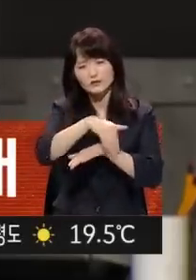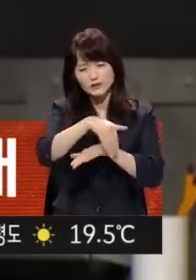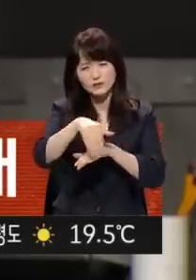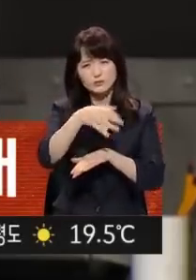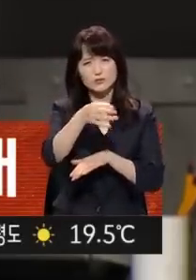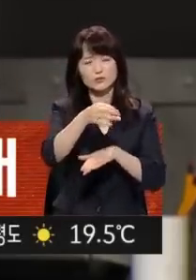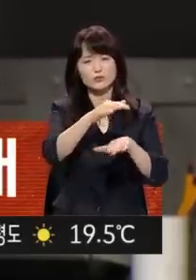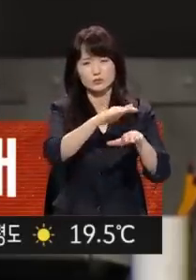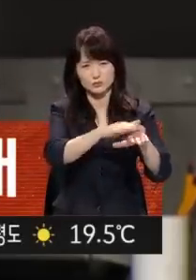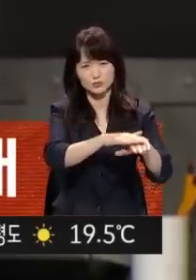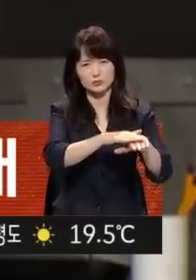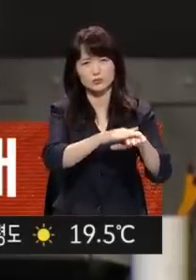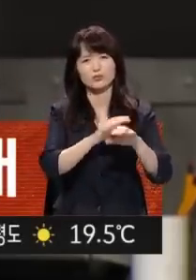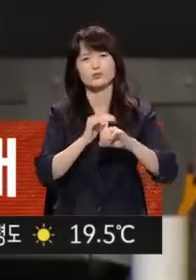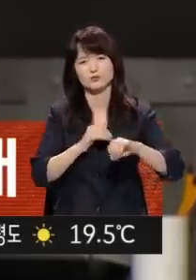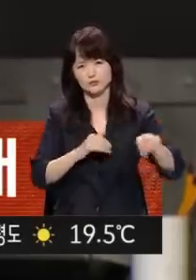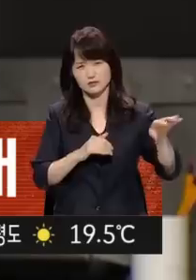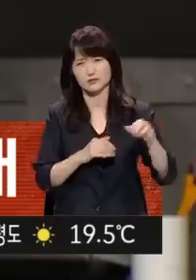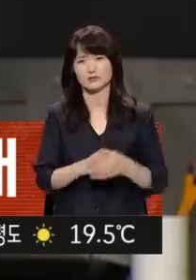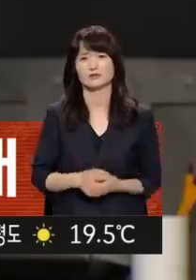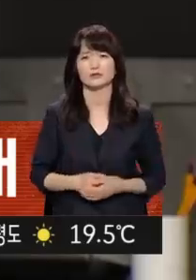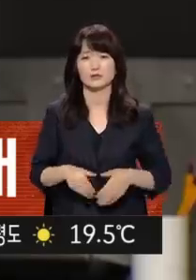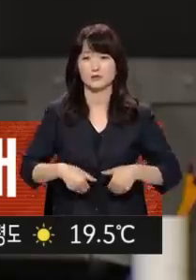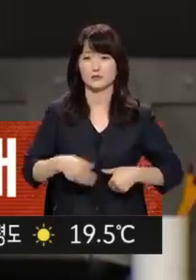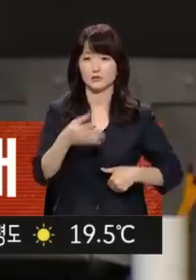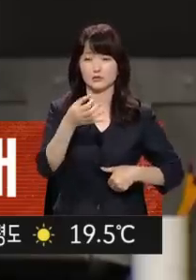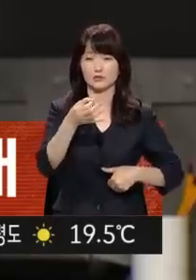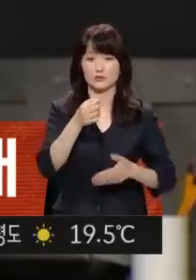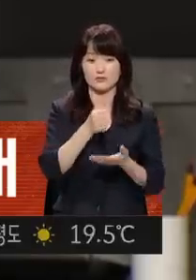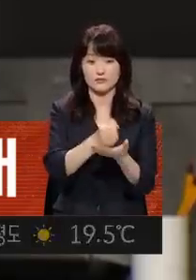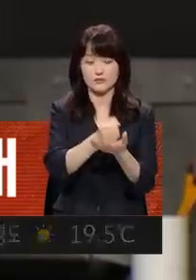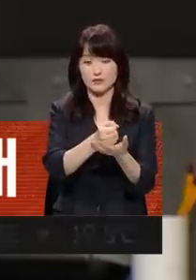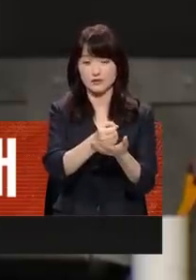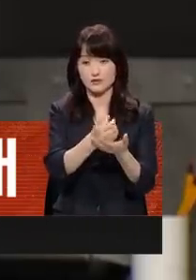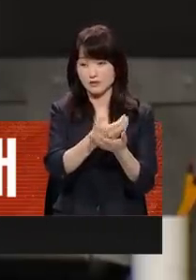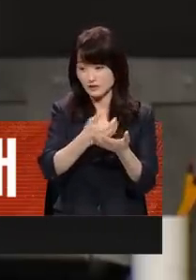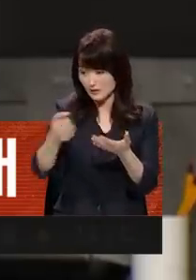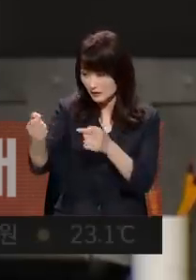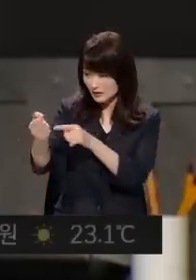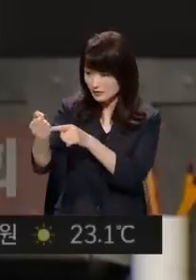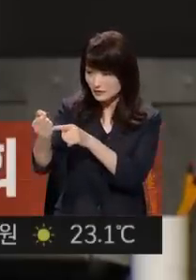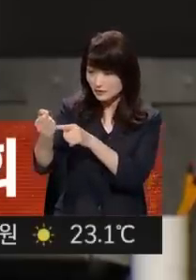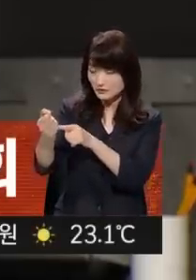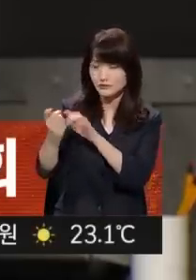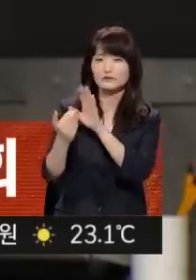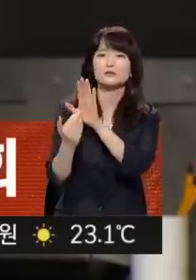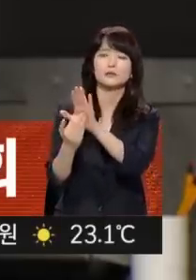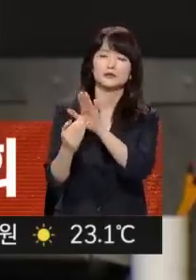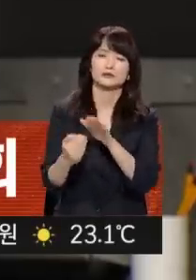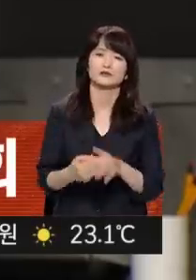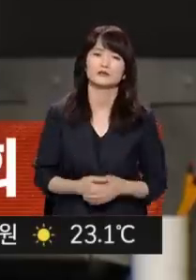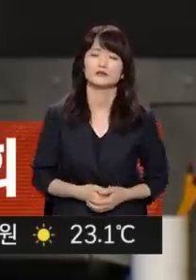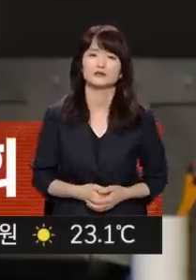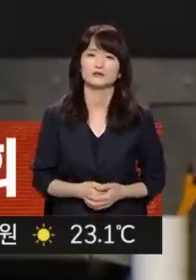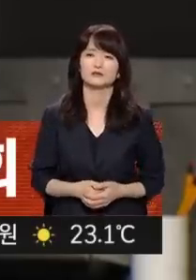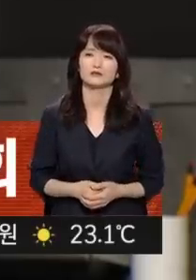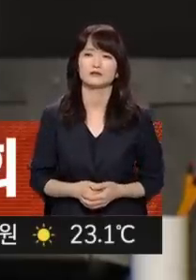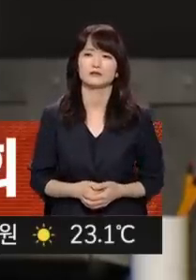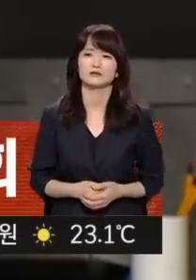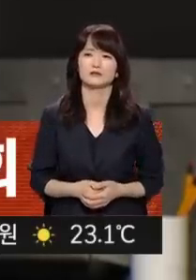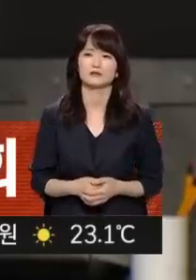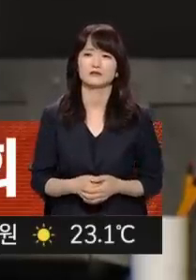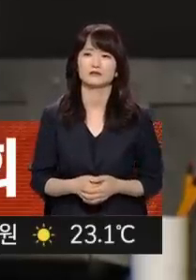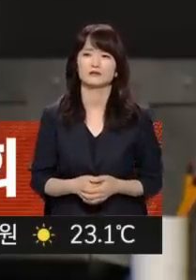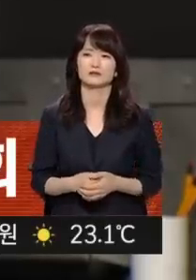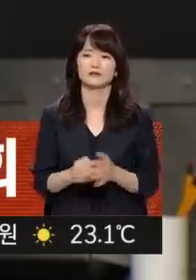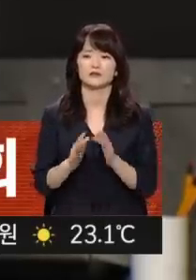저렇게 잃어버렸다는 거고 용돈 통장까지 털려고 했던 거를 그나마 그거는 인출을 막았다고 하는데 지금 이제 저 글을